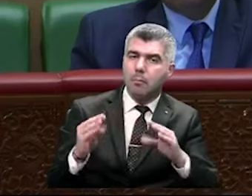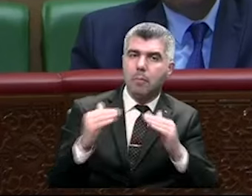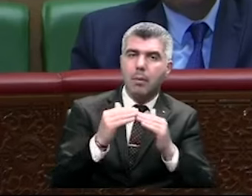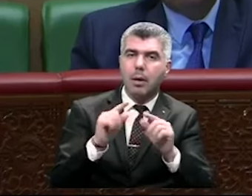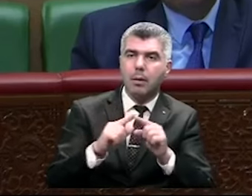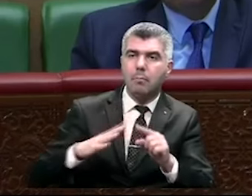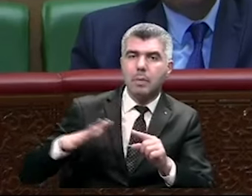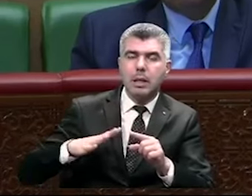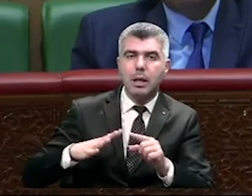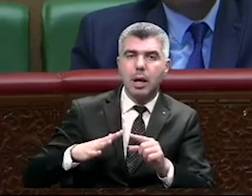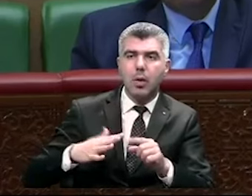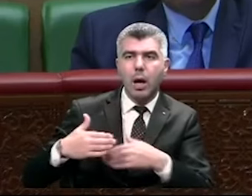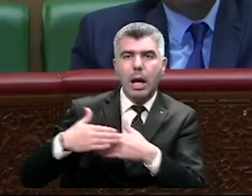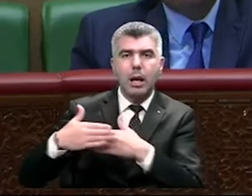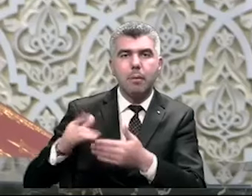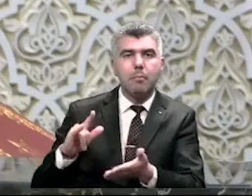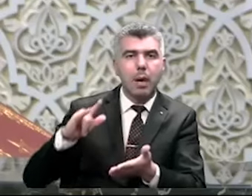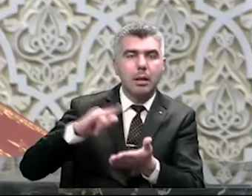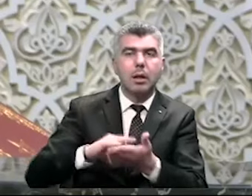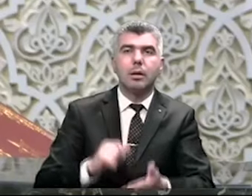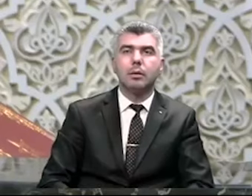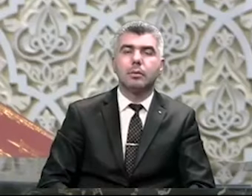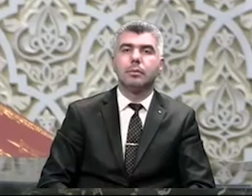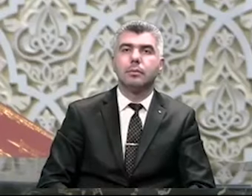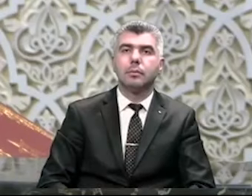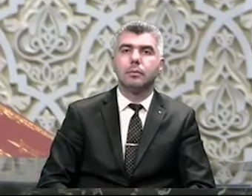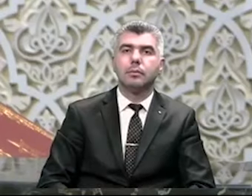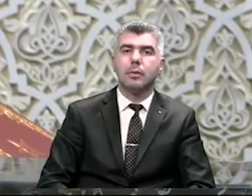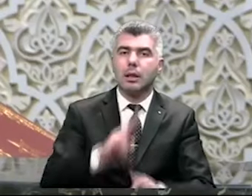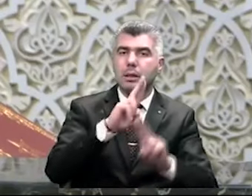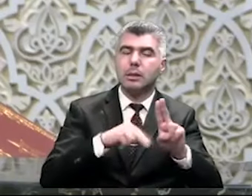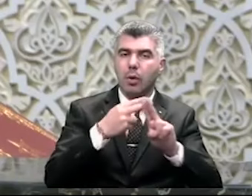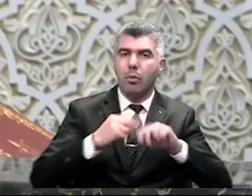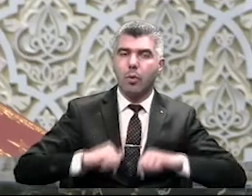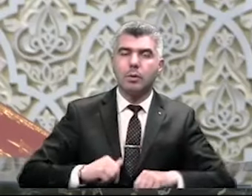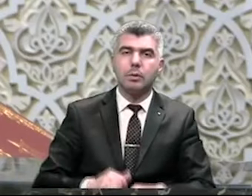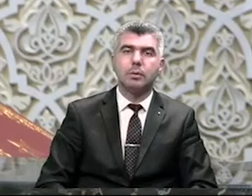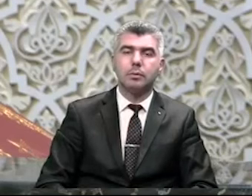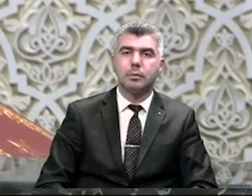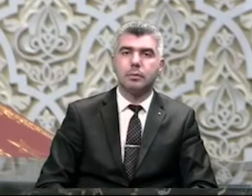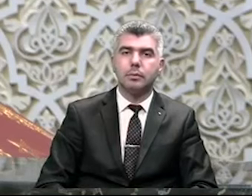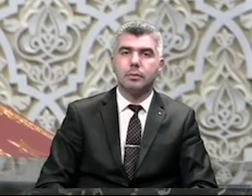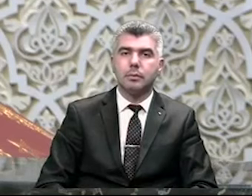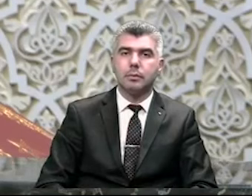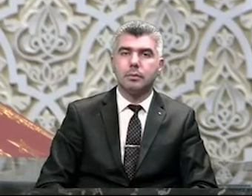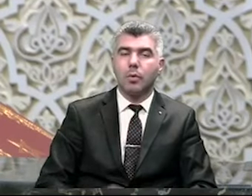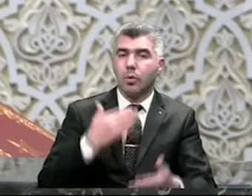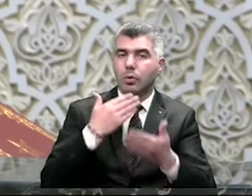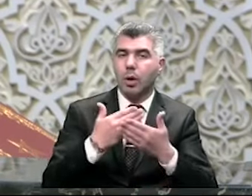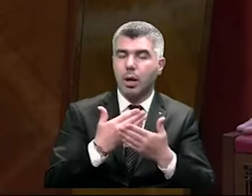والمدن المجاوره له شكرا سيده المستشاره المحترمه الكلمه لكم السيد الوزير رد على السؤال شكرا